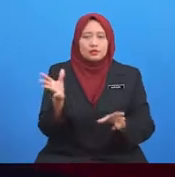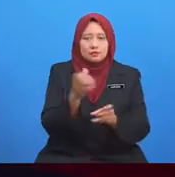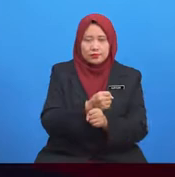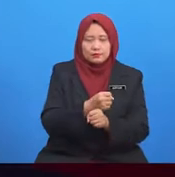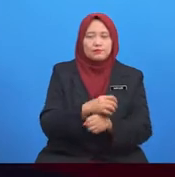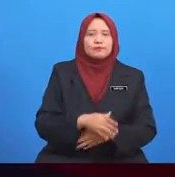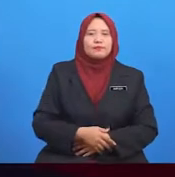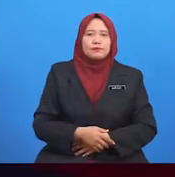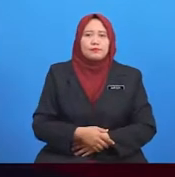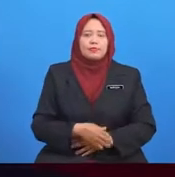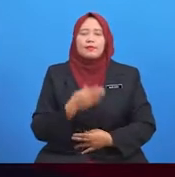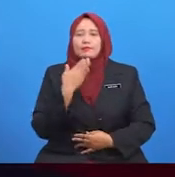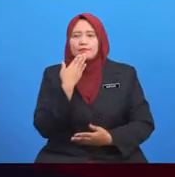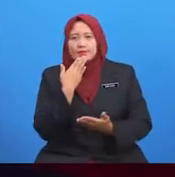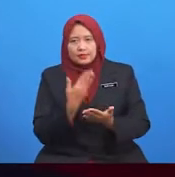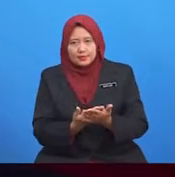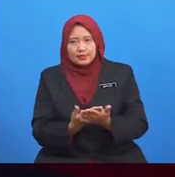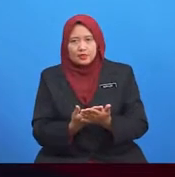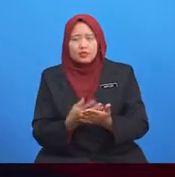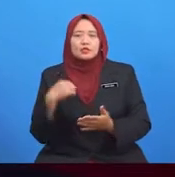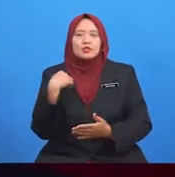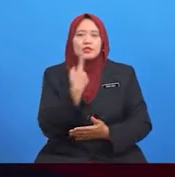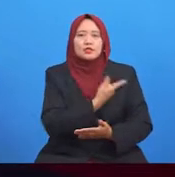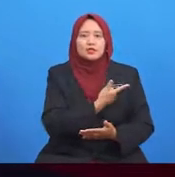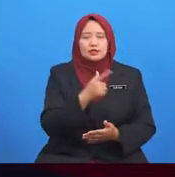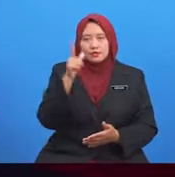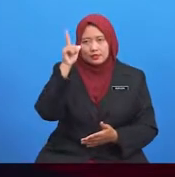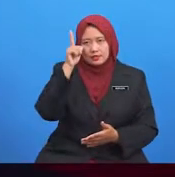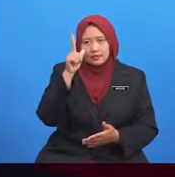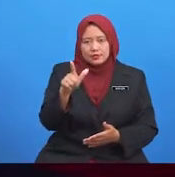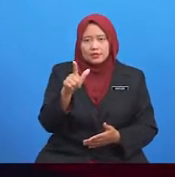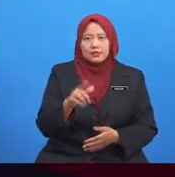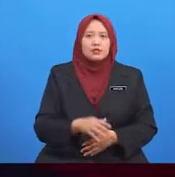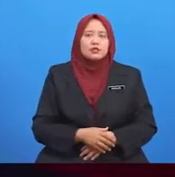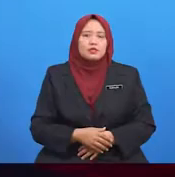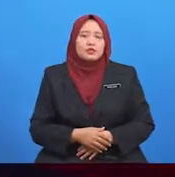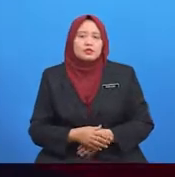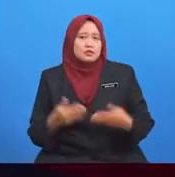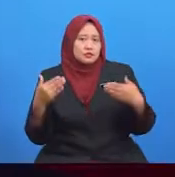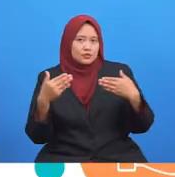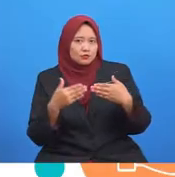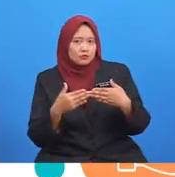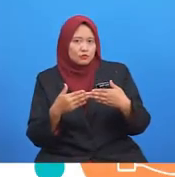Baiklah, mari kita lihat sambungan jadual ini pada slide berikutnya.